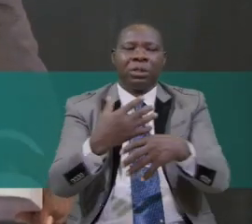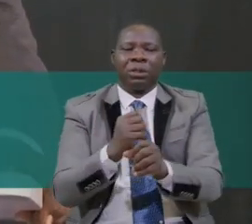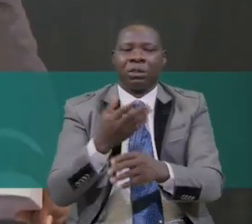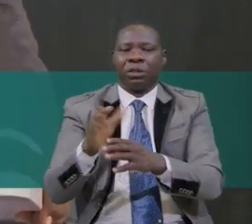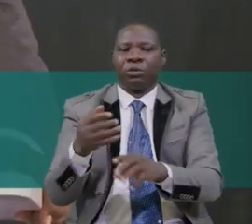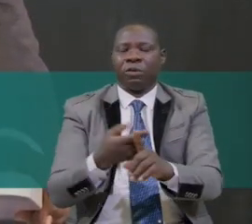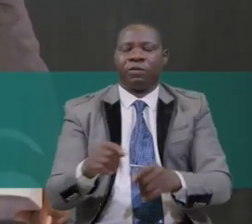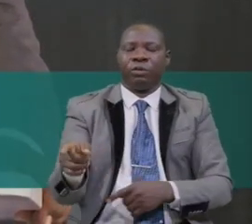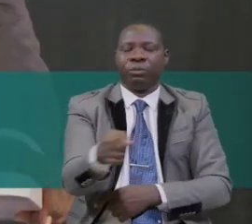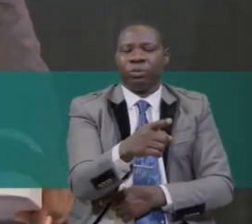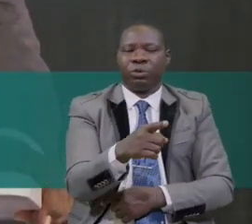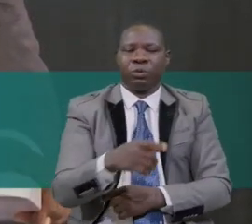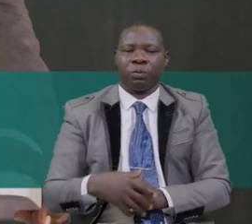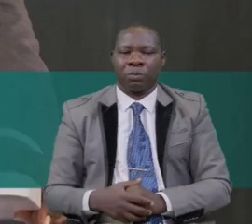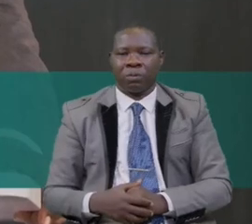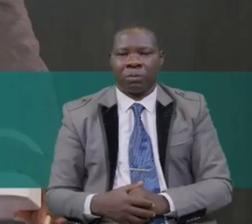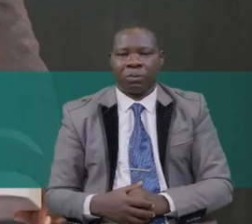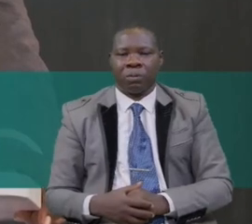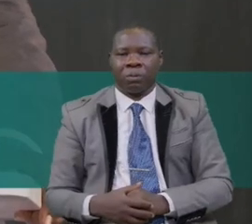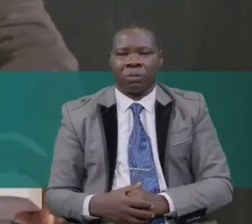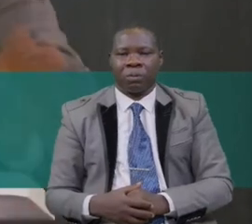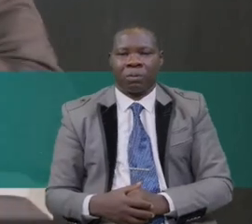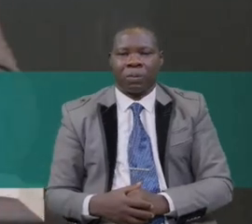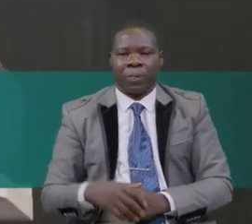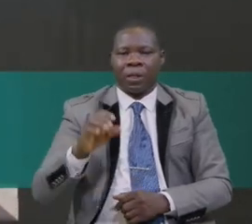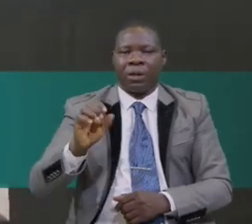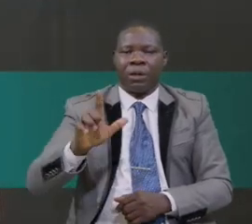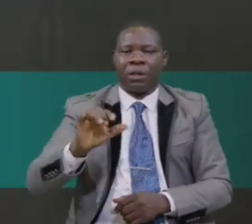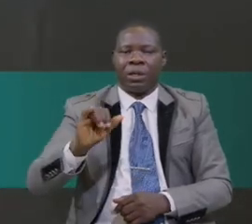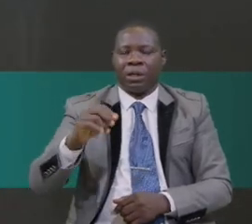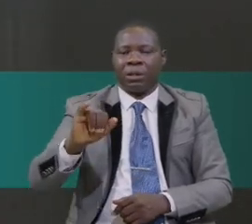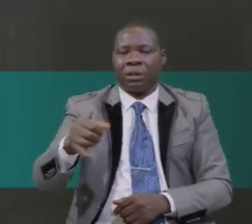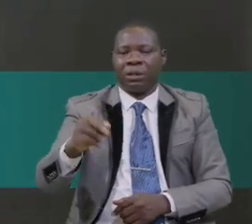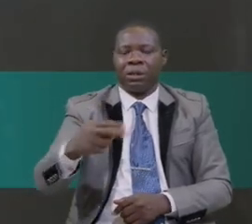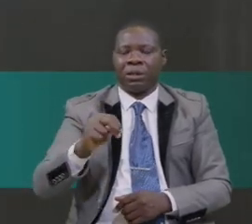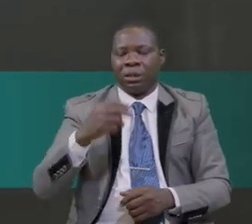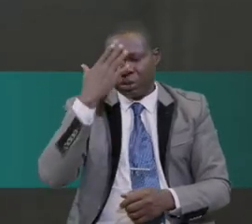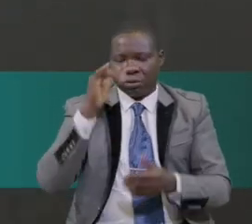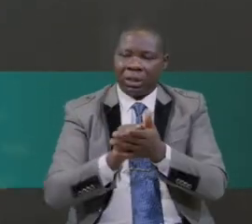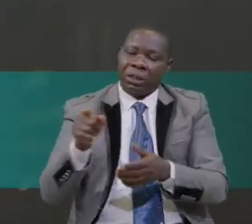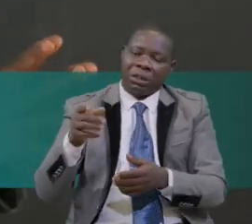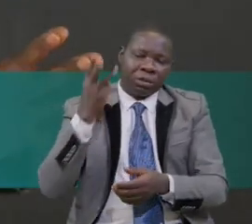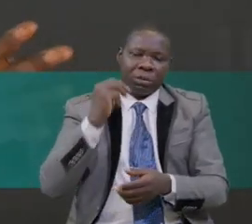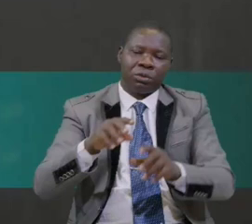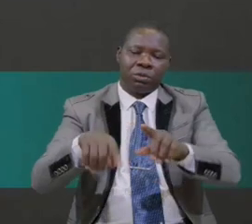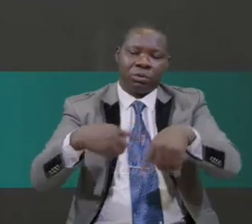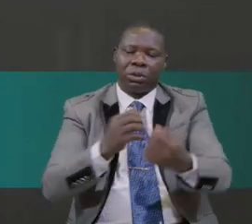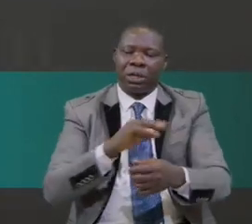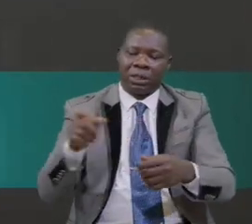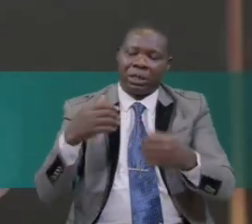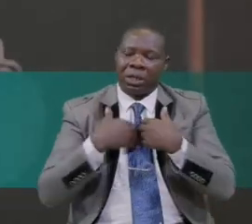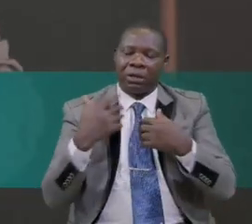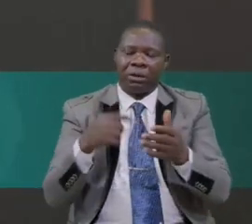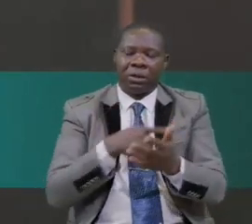toi. Les ministres consacrés importunés oint pour soigner les nations